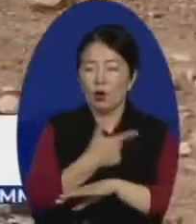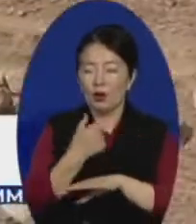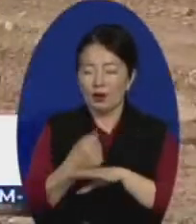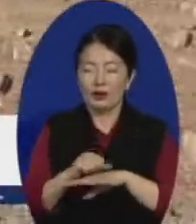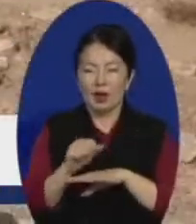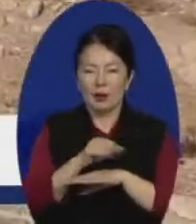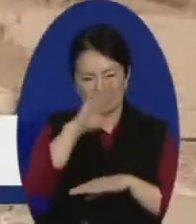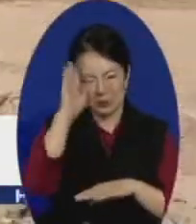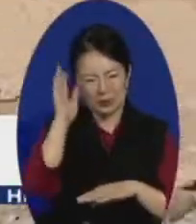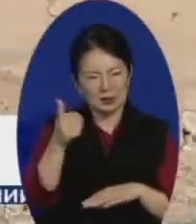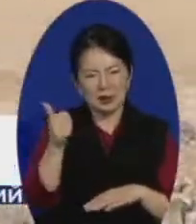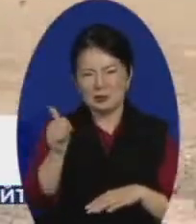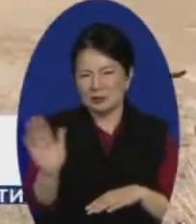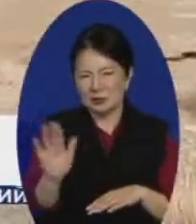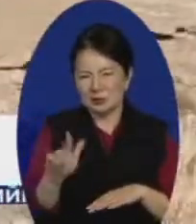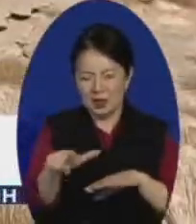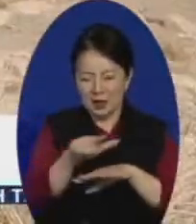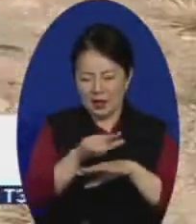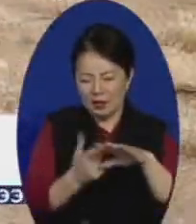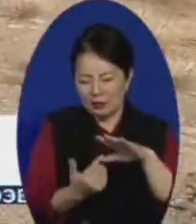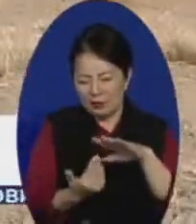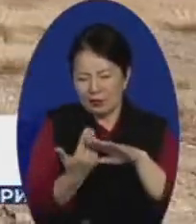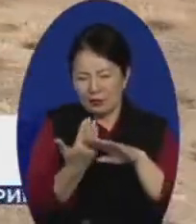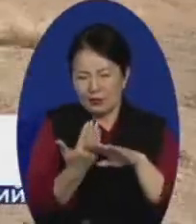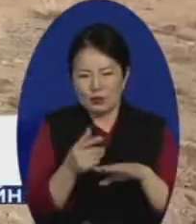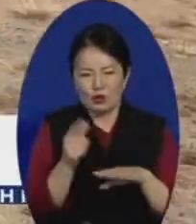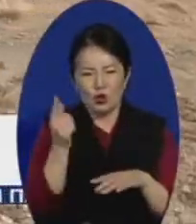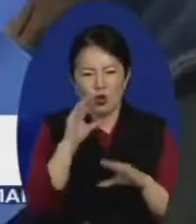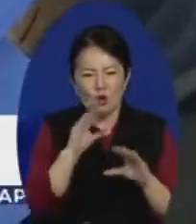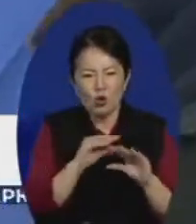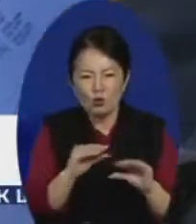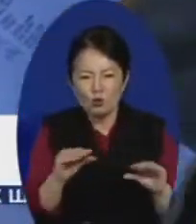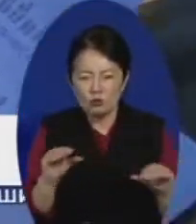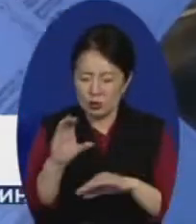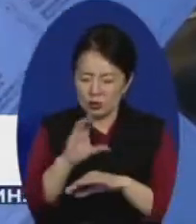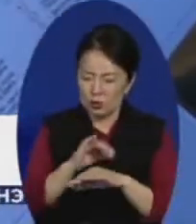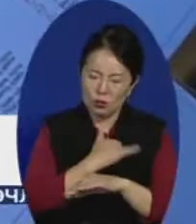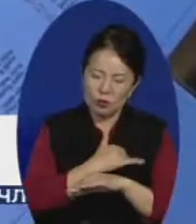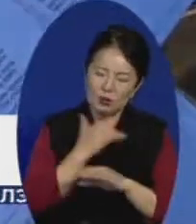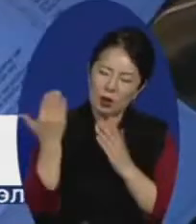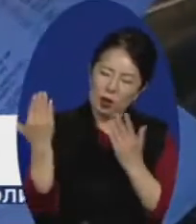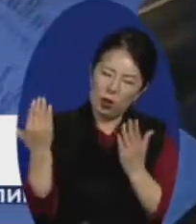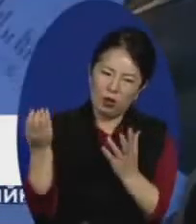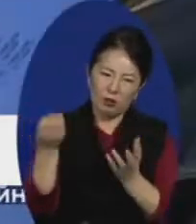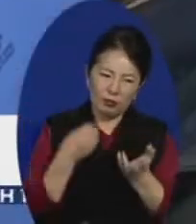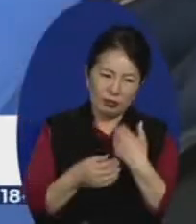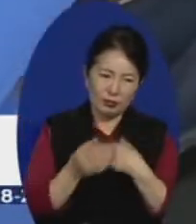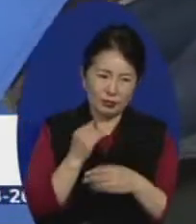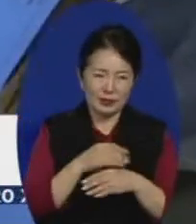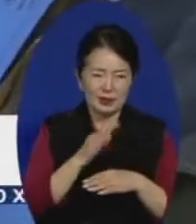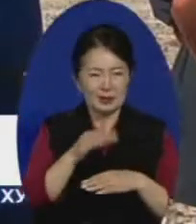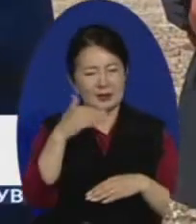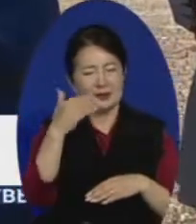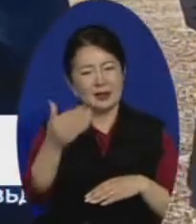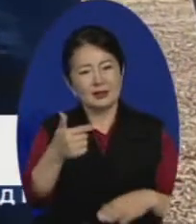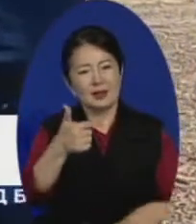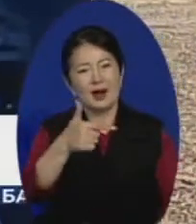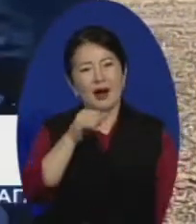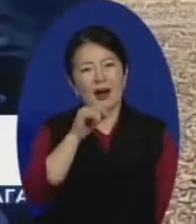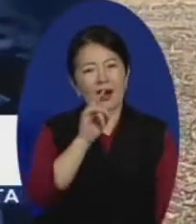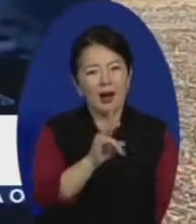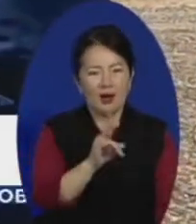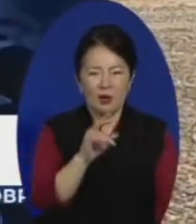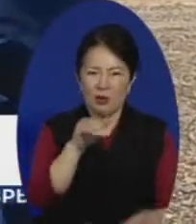Голтой аймгийн хувь зуншлаг сангийн газрын гарц халан дижэлийн нөөц хомсоога талаар бүх сумдын удирдлага гард иргэд ярьж байлаа. Цаашдаа ганц